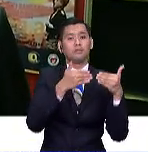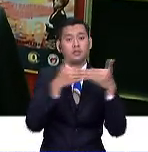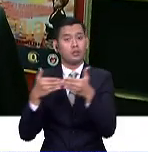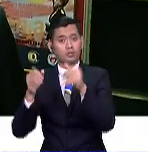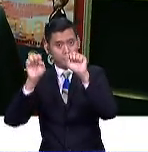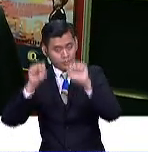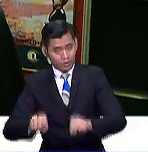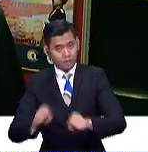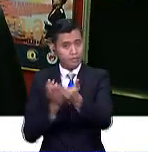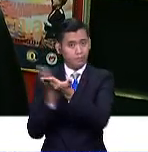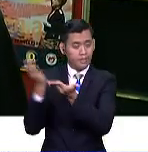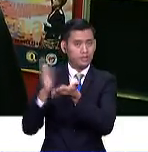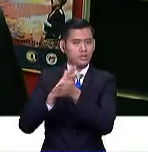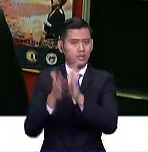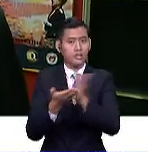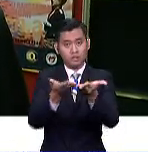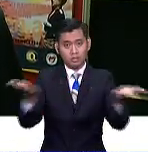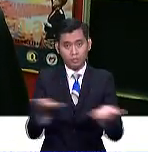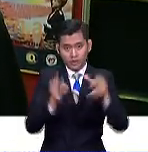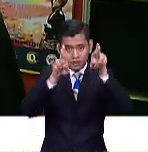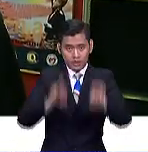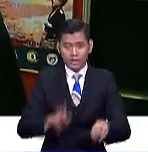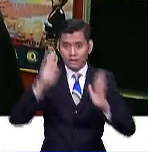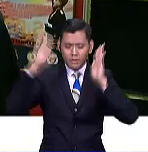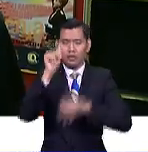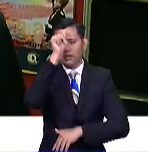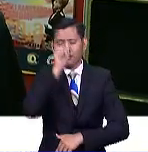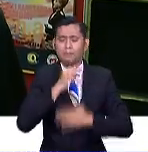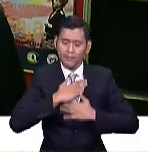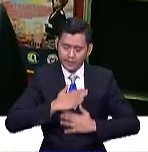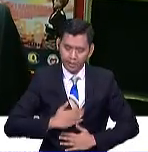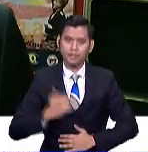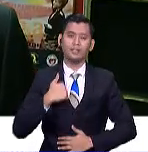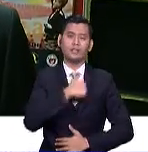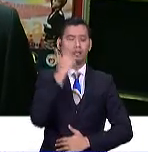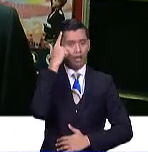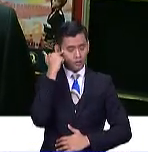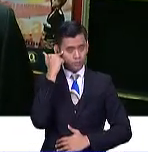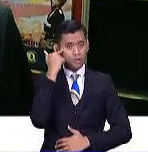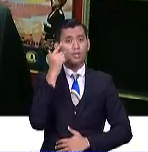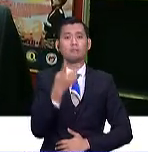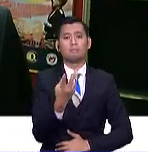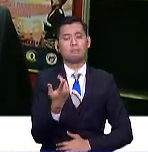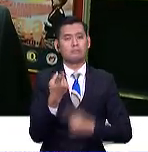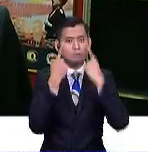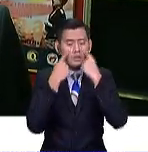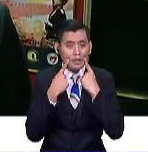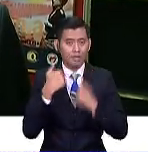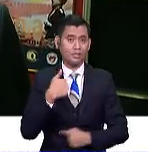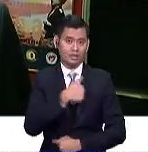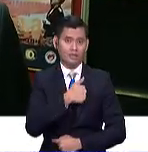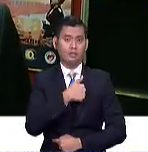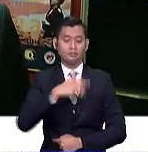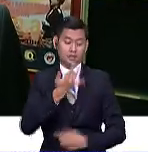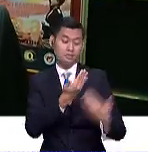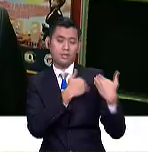Jadi pada orang ramai bersabar sikit, tapi kita rasa sedih juga apa yang berlaku dan kita bertanggungjawab